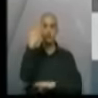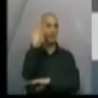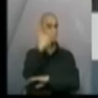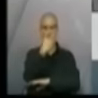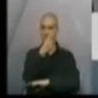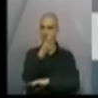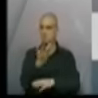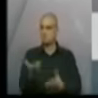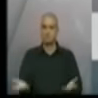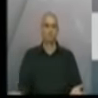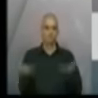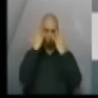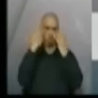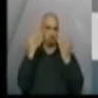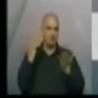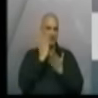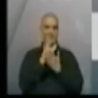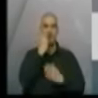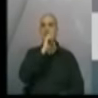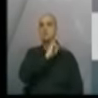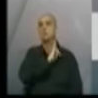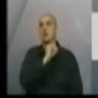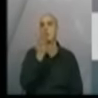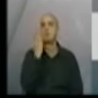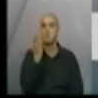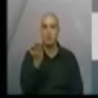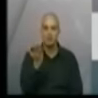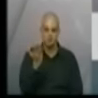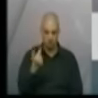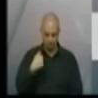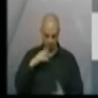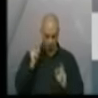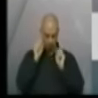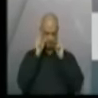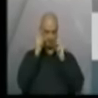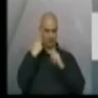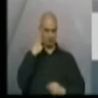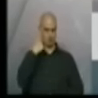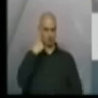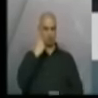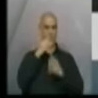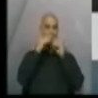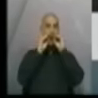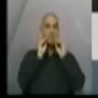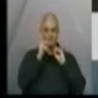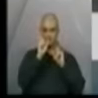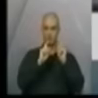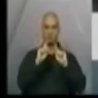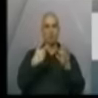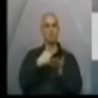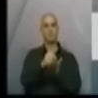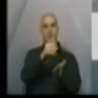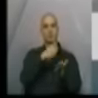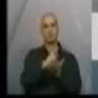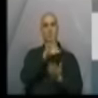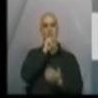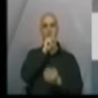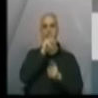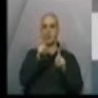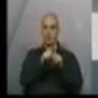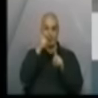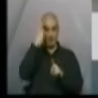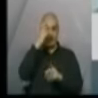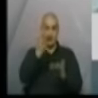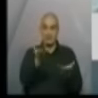שמתפוצץ לנו בפרצוף כבר 20 שנה אני מאוד התפלאתי לשמוע את אמיר פרץ ואחרים ממשיכים לדבר על אותו